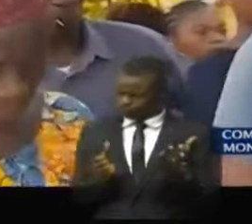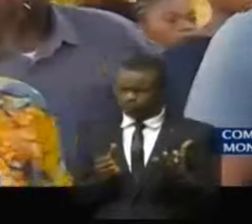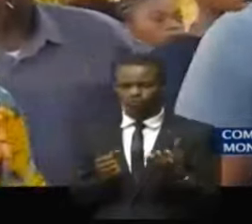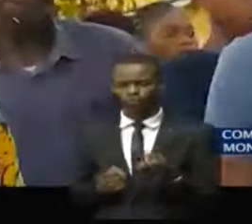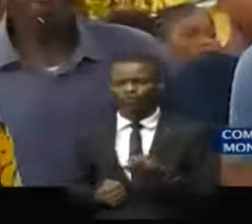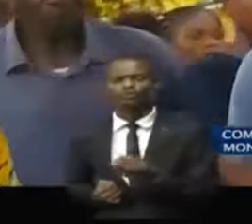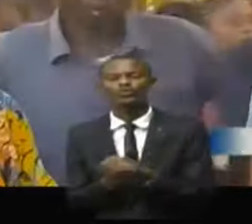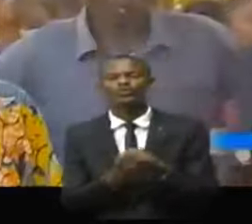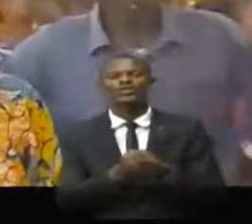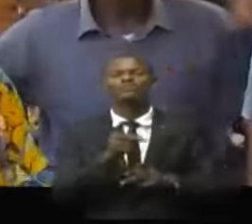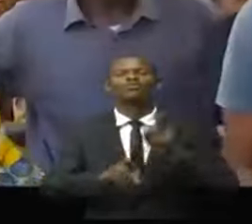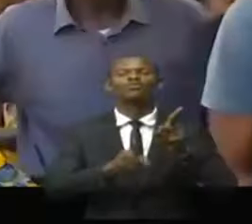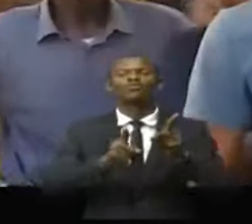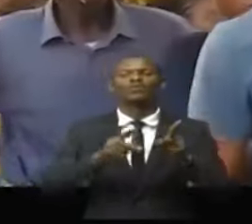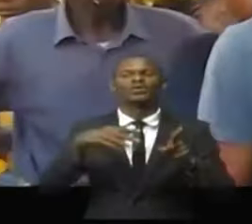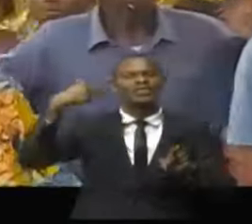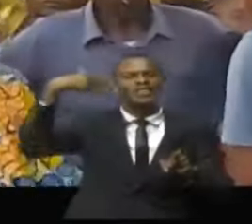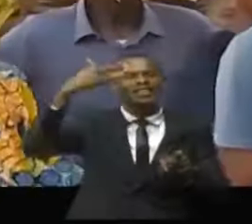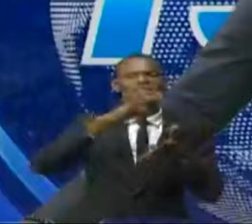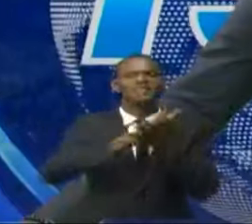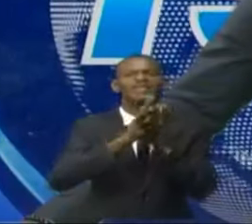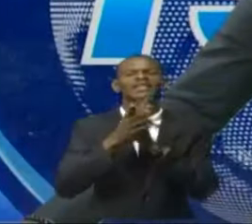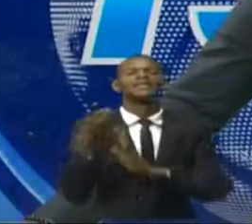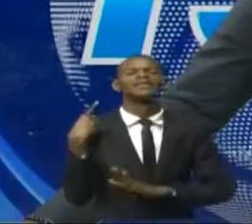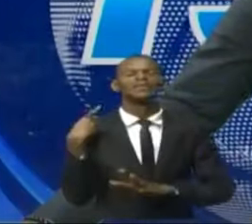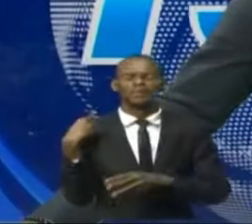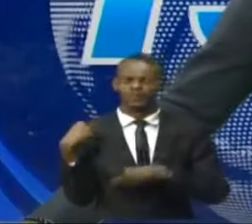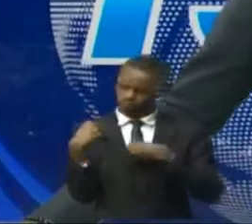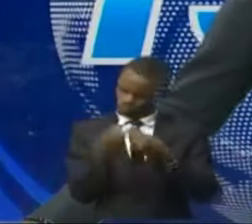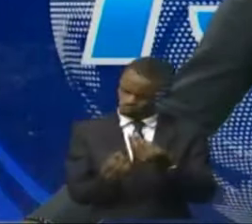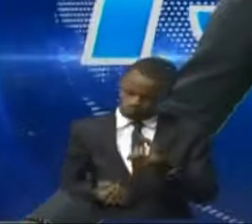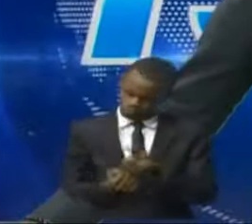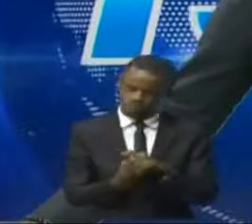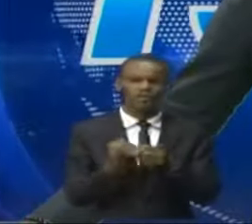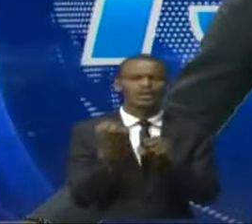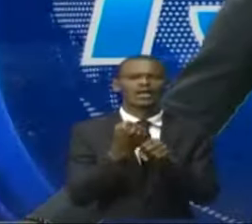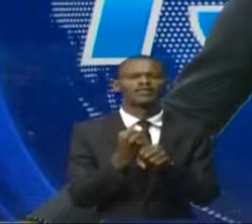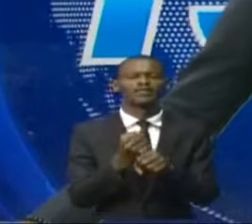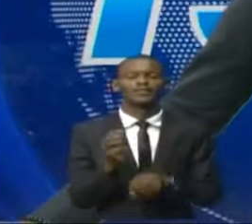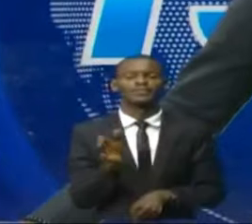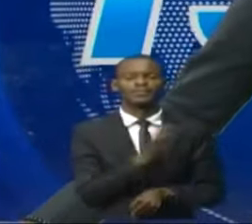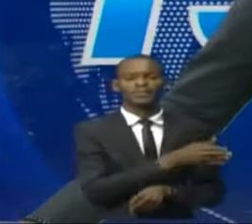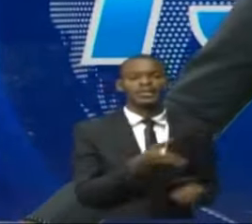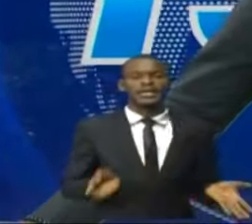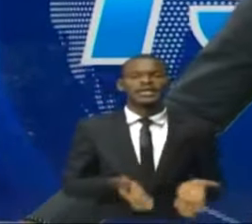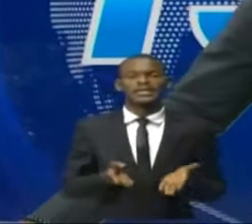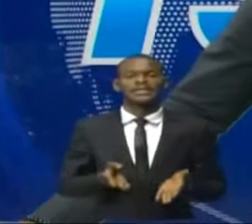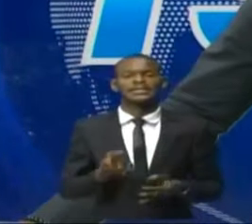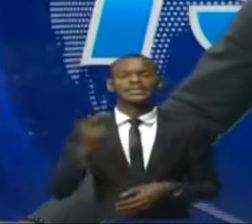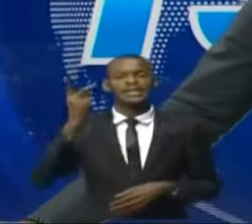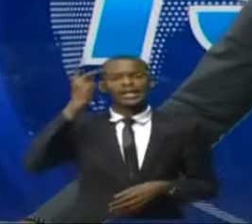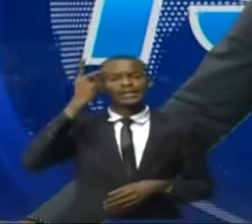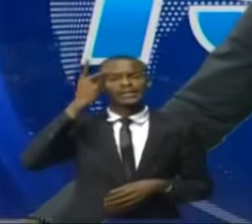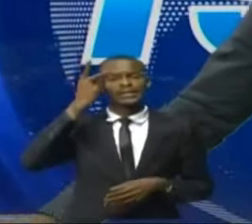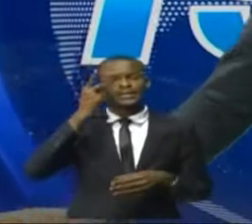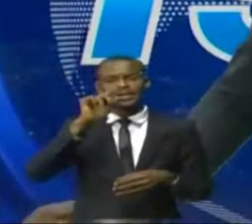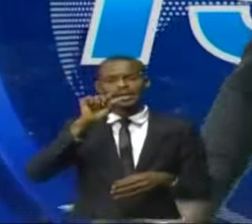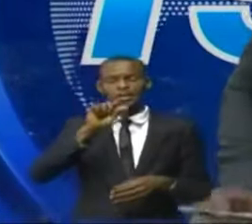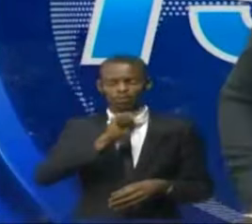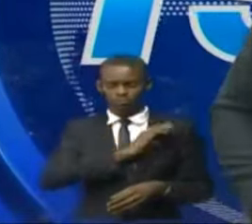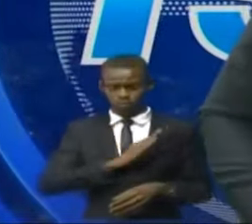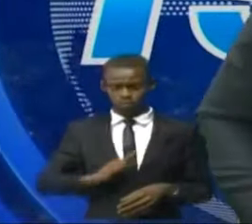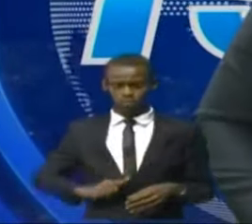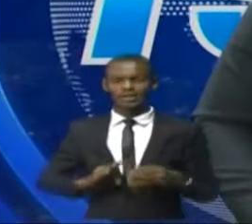un lobbying pour un appui substantiel. À Kinshasa, le bourgmestre de la commune de Lancele a sensibilisé les habitants de